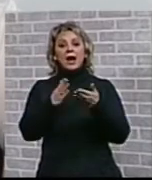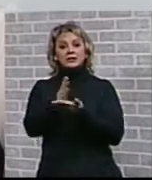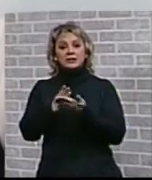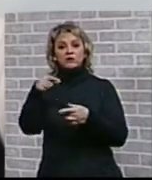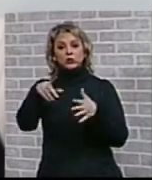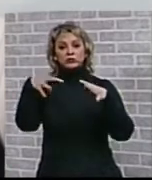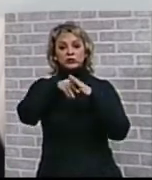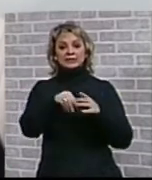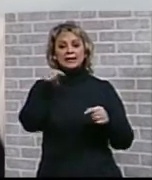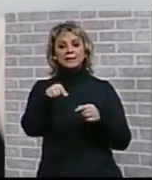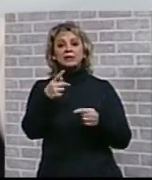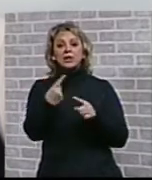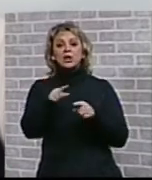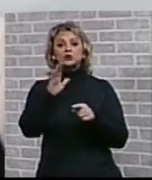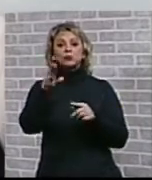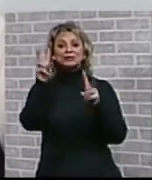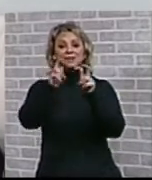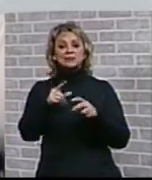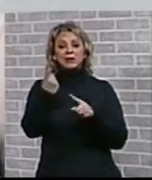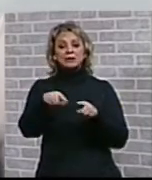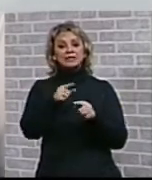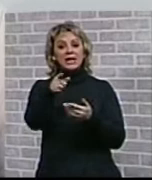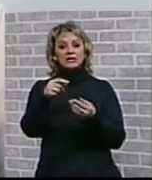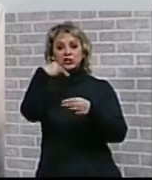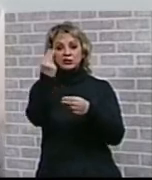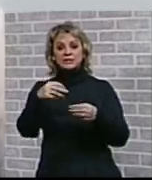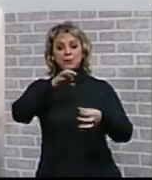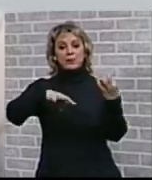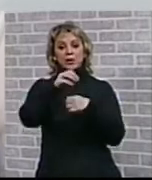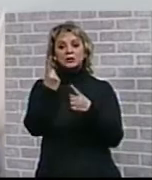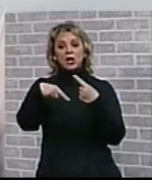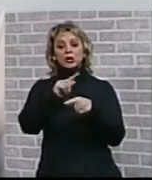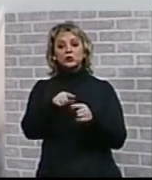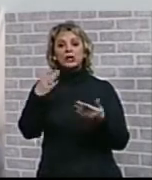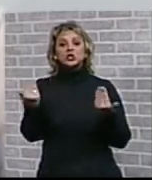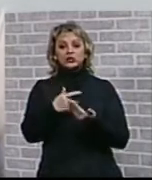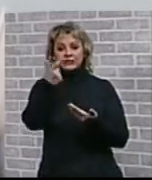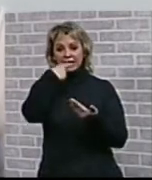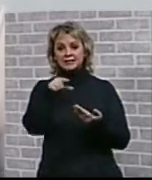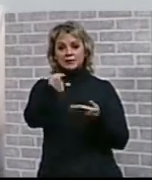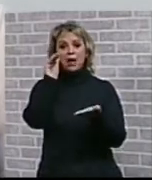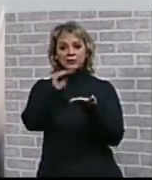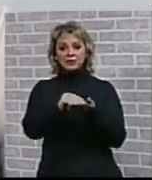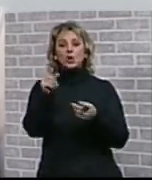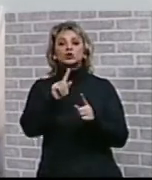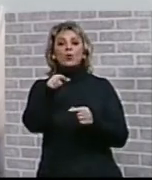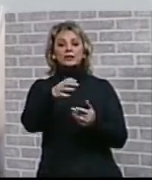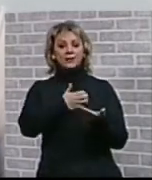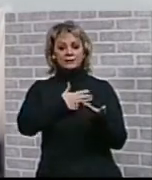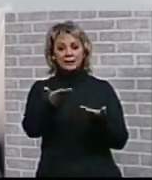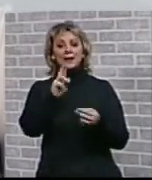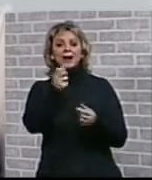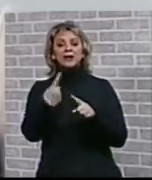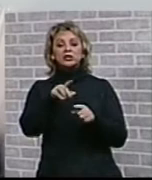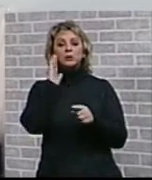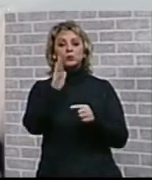числе, вот, которые будут рассматривать вот эти эскизные проекты, которые жители для себя определят, вот, что они хотят и как